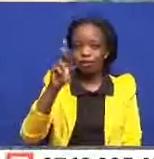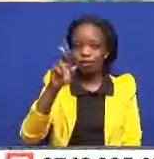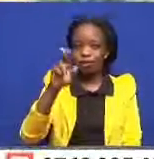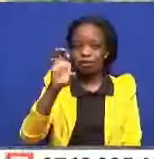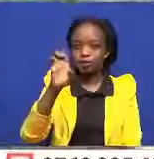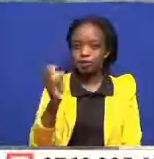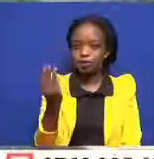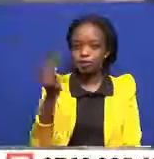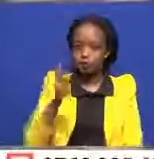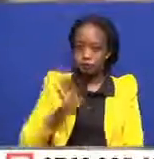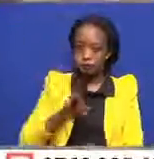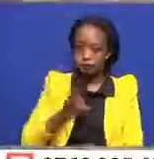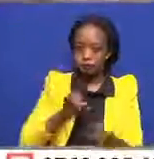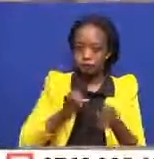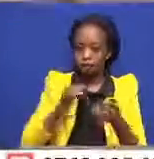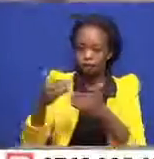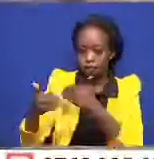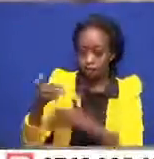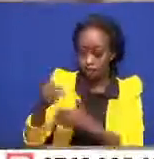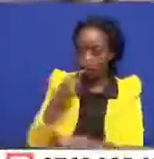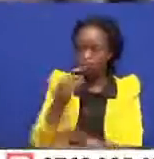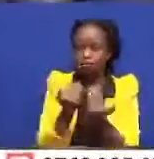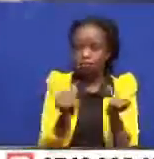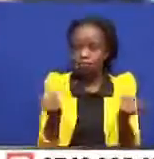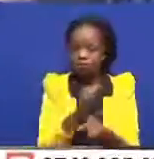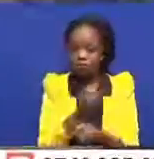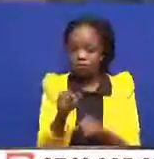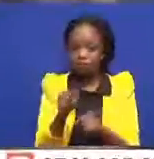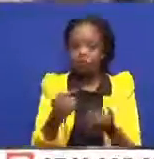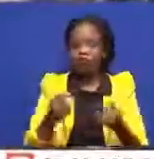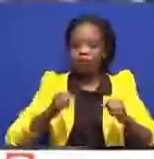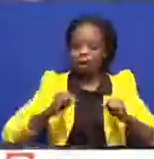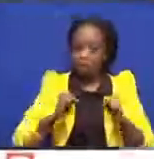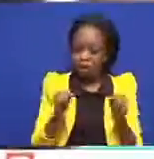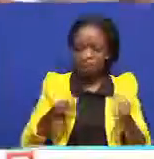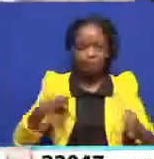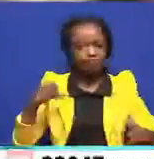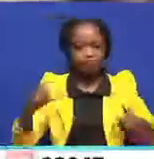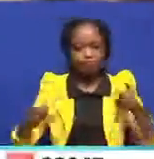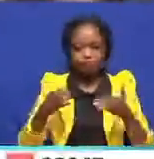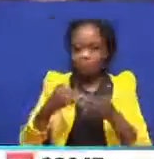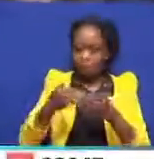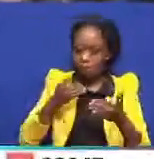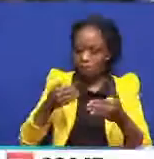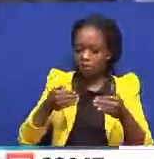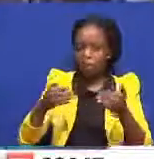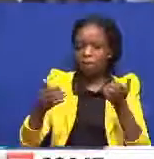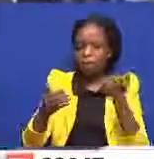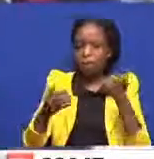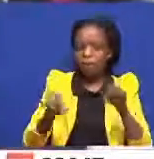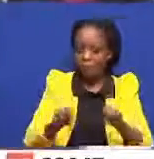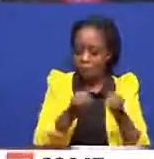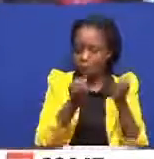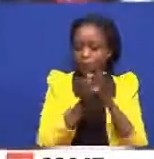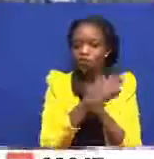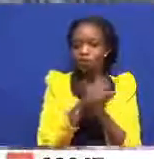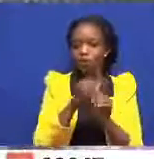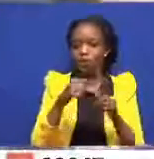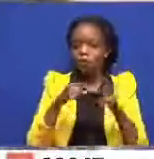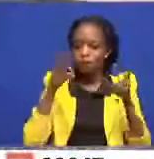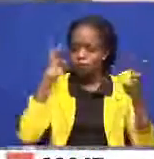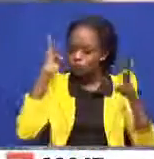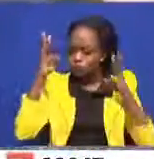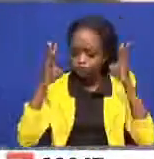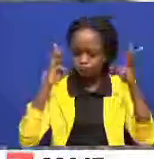mama huyo, anasema kuwa watoto hao walikuwa wenye furaha siku kabla ya tukio hilo, ila alishikwa na